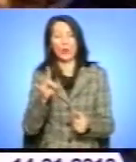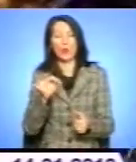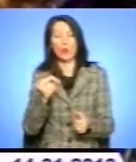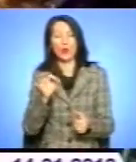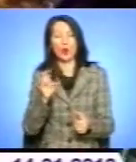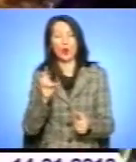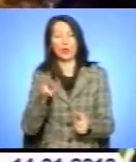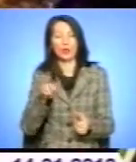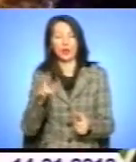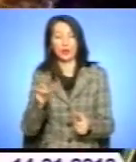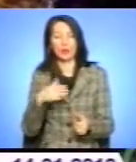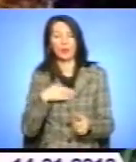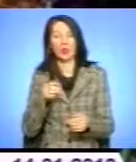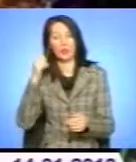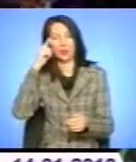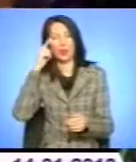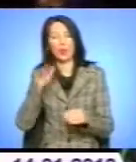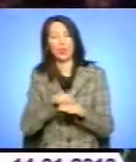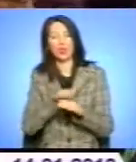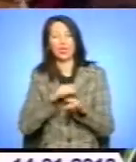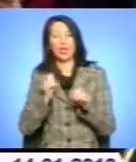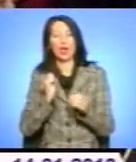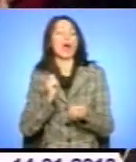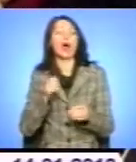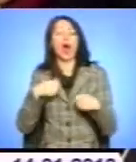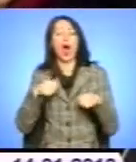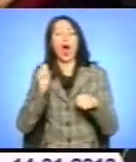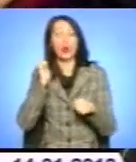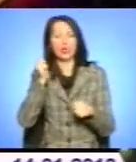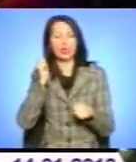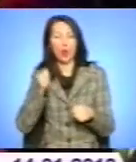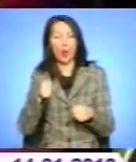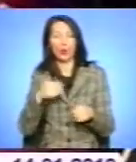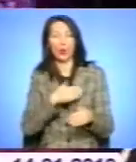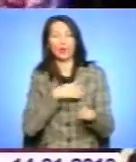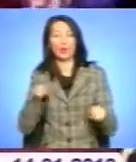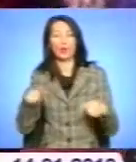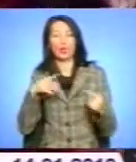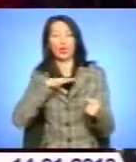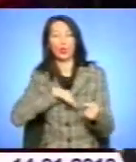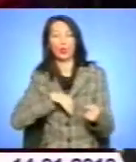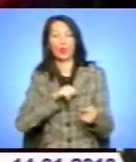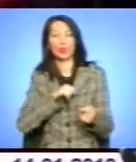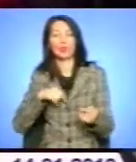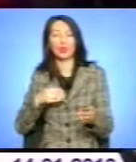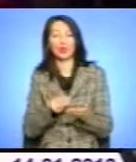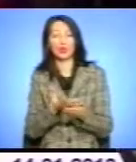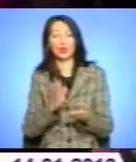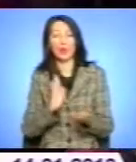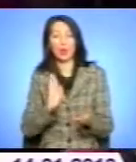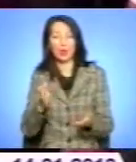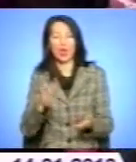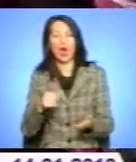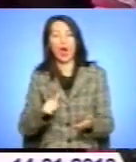от ми придумали благодійний аукціон, хочеться підняти дух, самооцінку, щоб ми були горді тим,